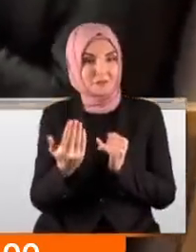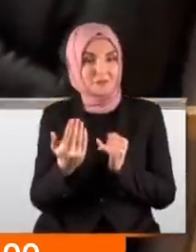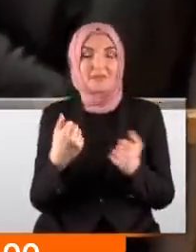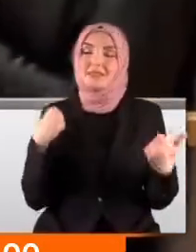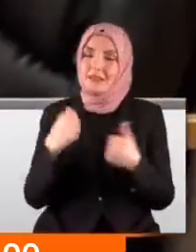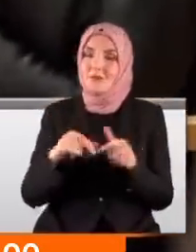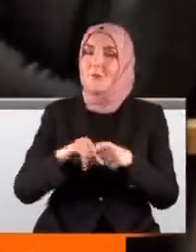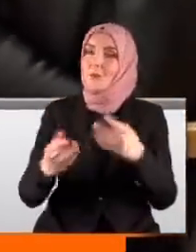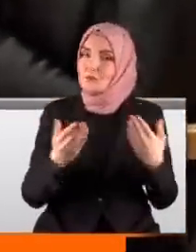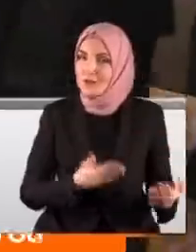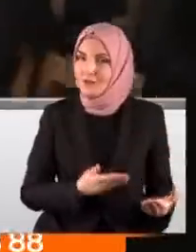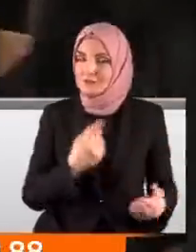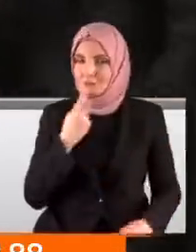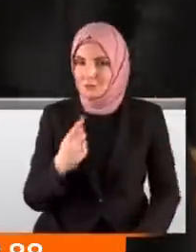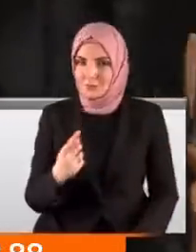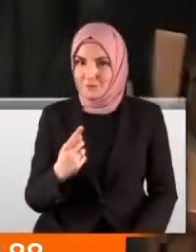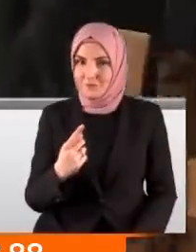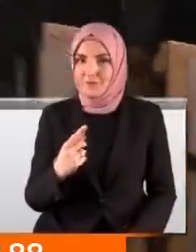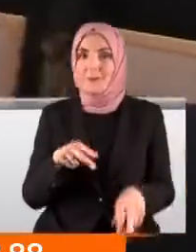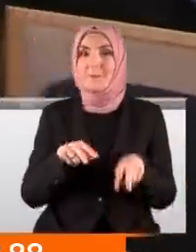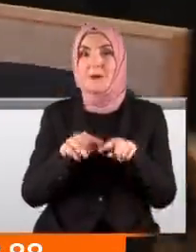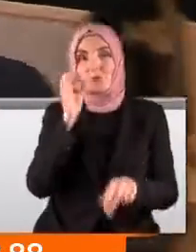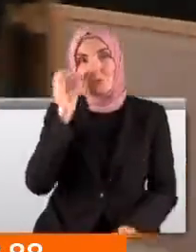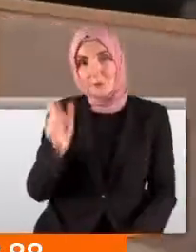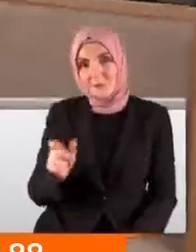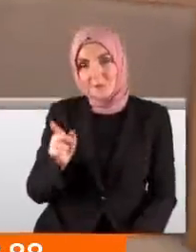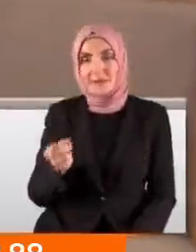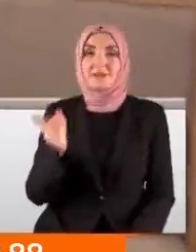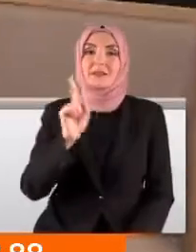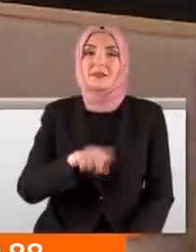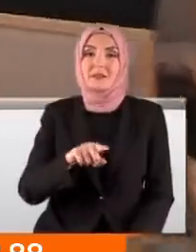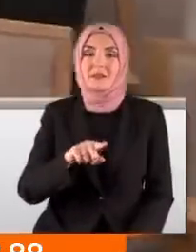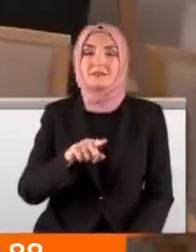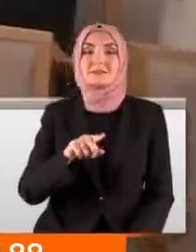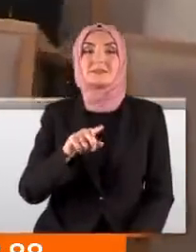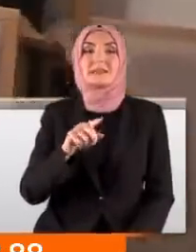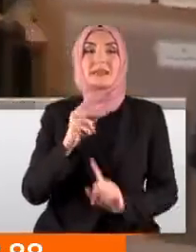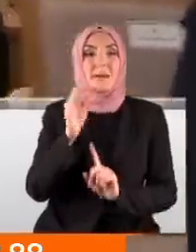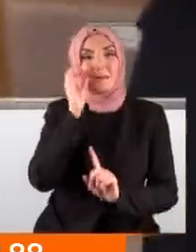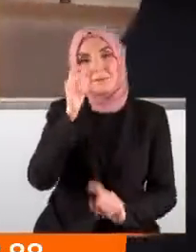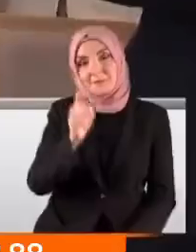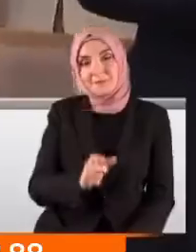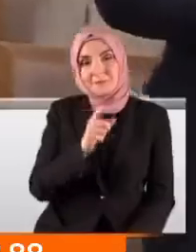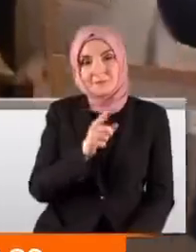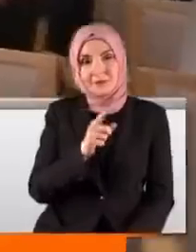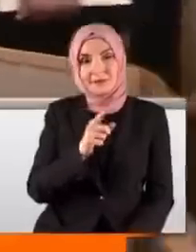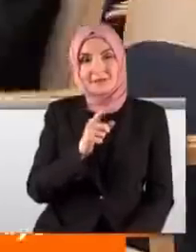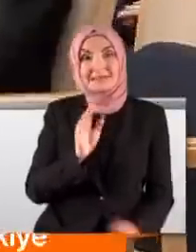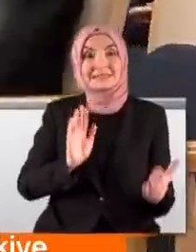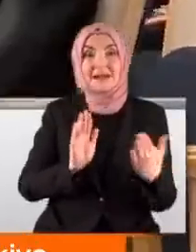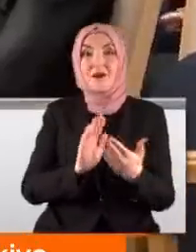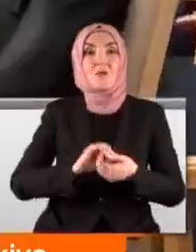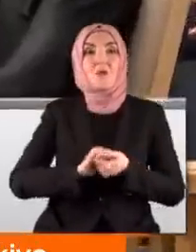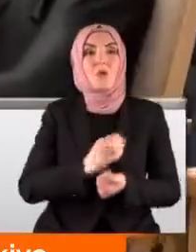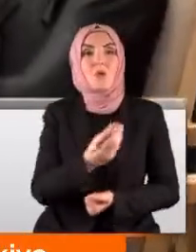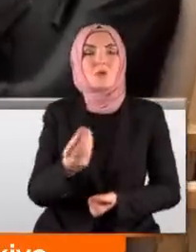hoş geldiniz diyorum. Maduro'dan can Azerbaycan Cumhurbaşkanı Aliyev'e yakın dostlara tek tek teşekkür etti Erdoğan.